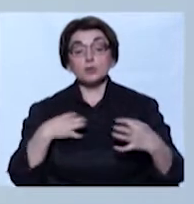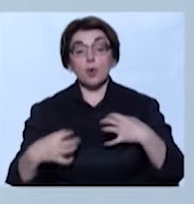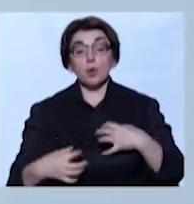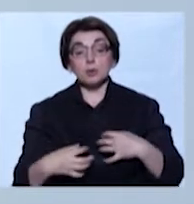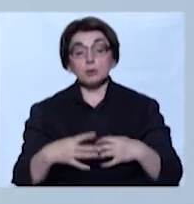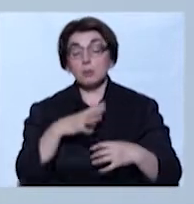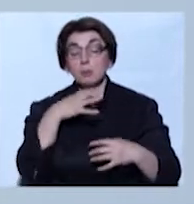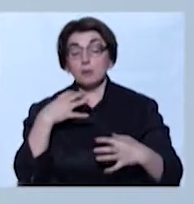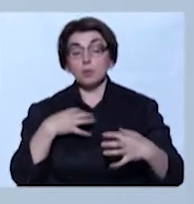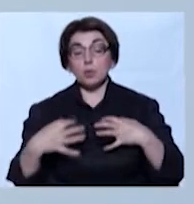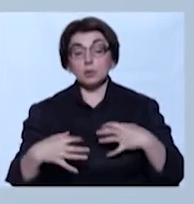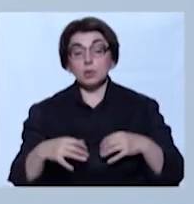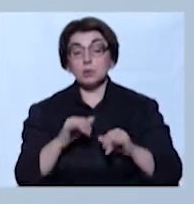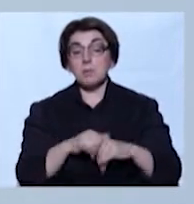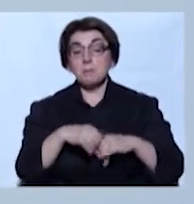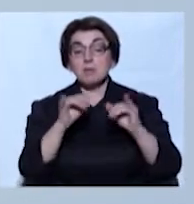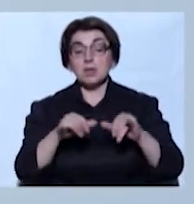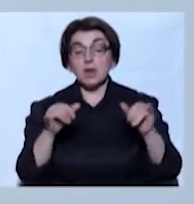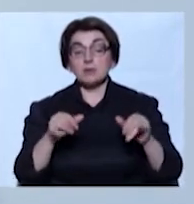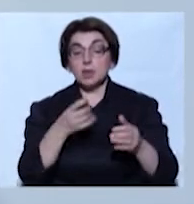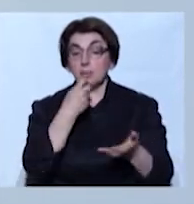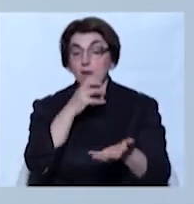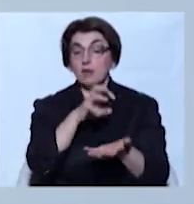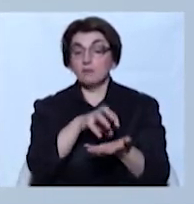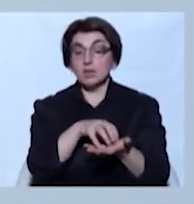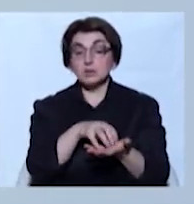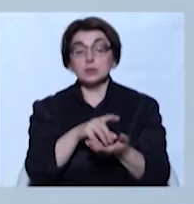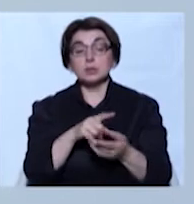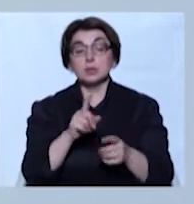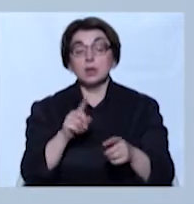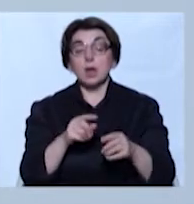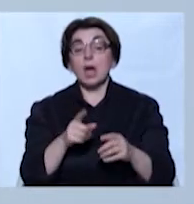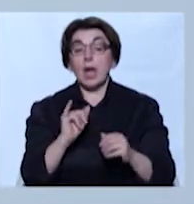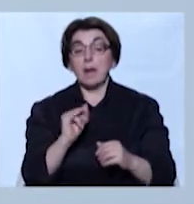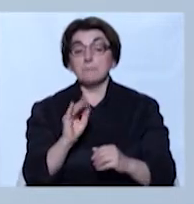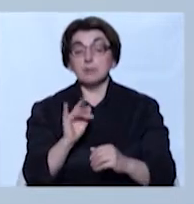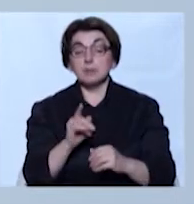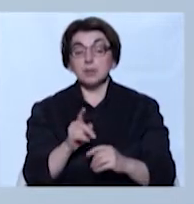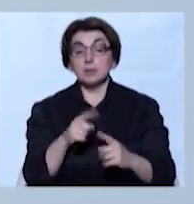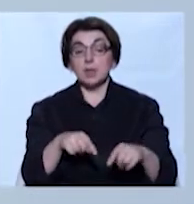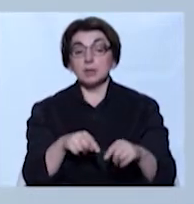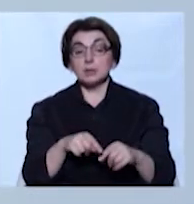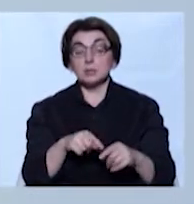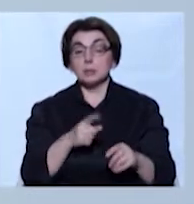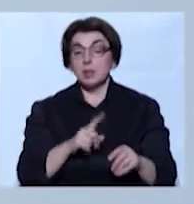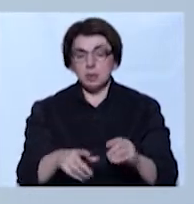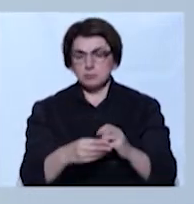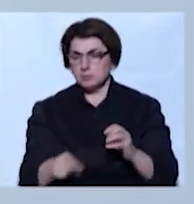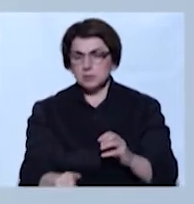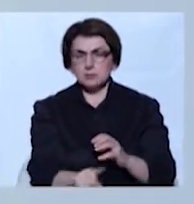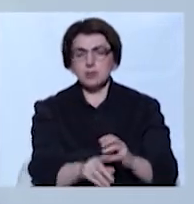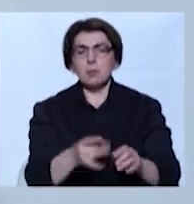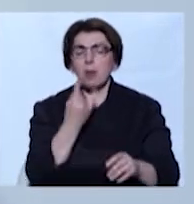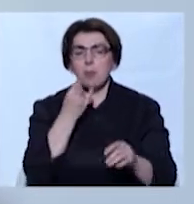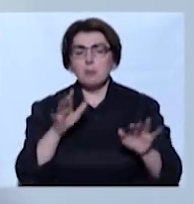ბევრი ორგანიზმი მრავლდება კვერცხით. აი მაგალითად თევზი თუნდაც, ამფიბიები, ასევე ქვეწარმავლები,